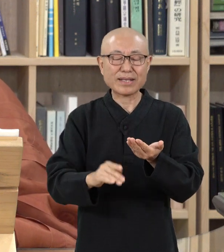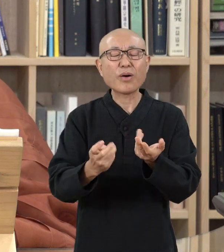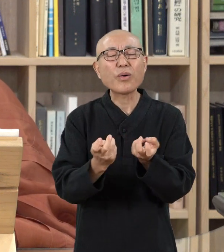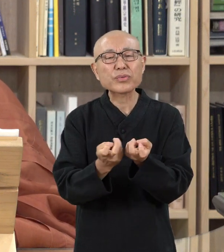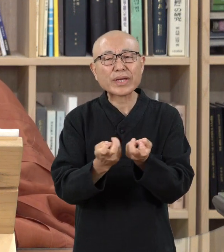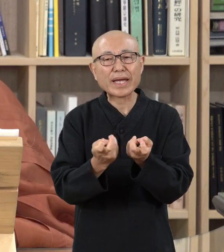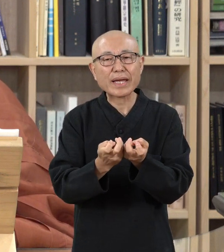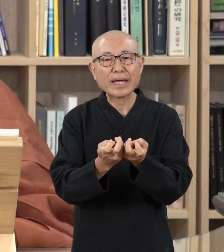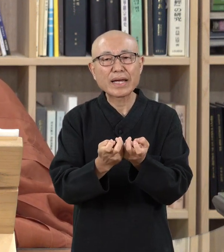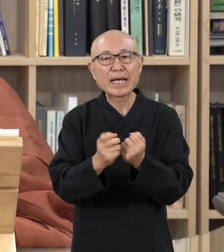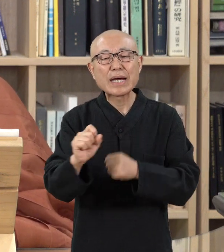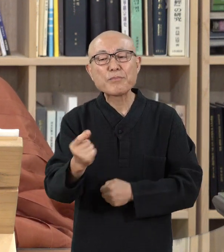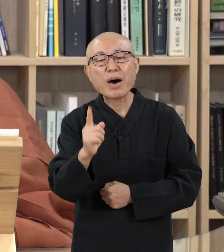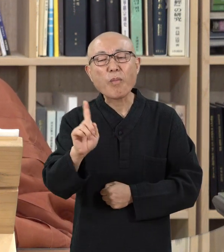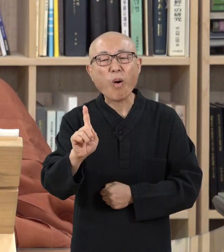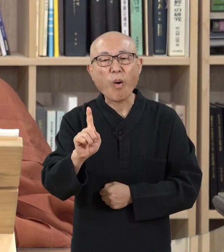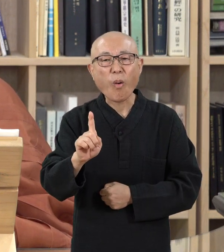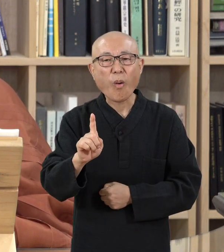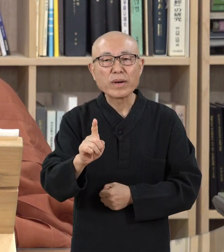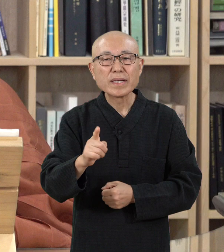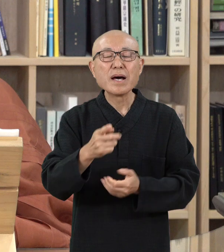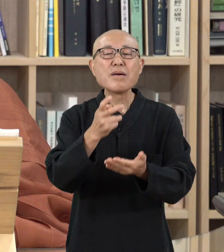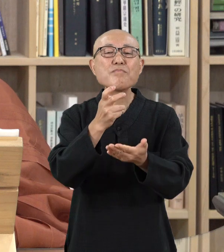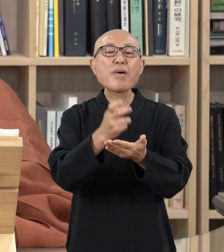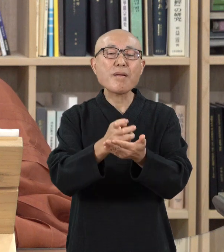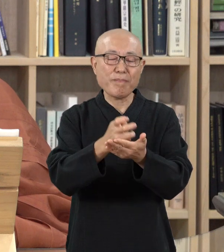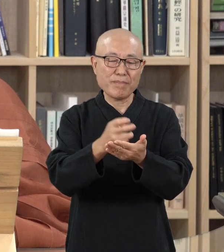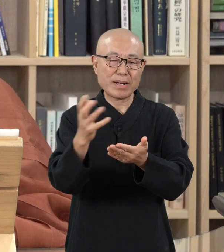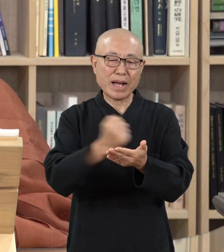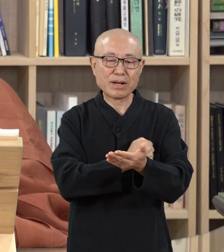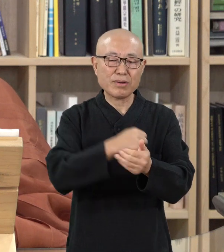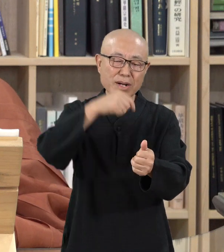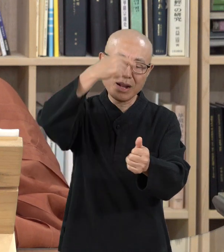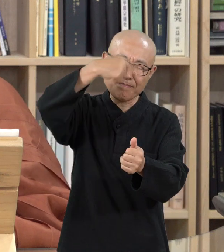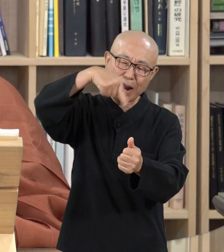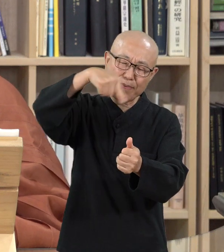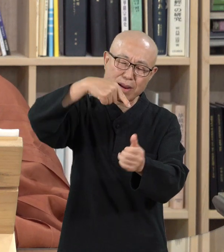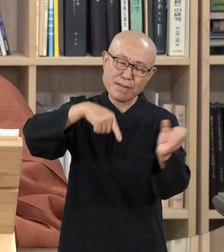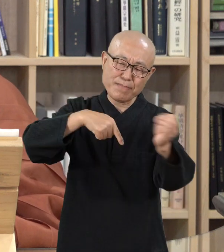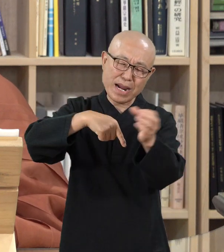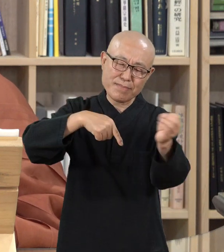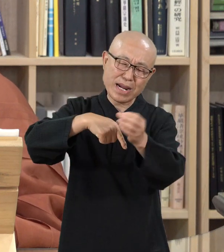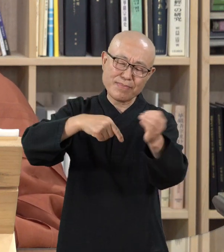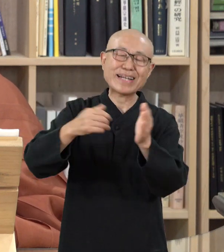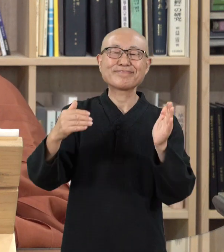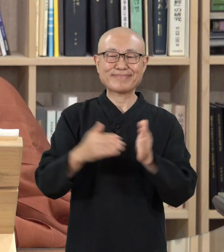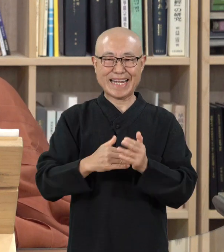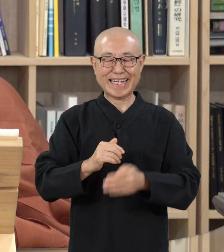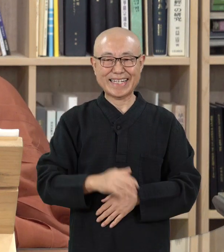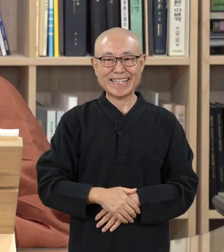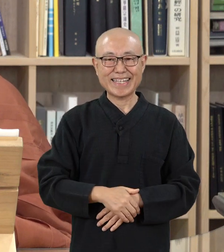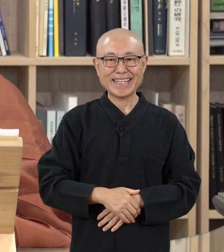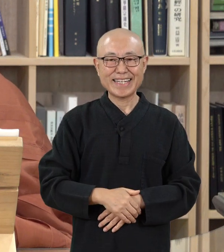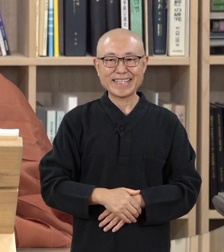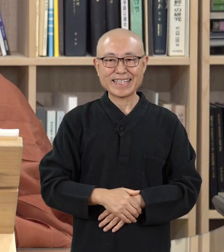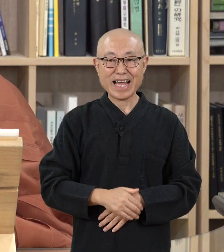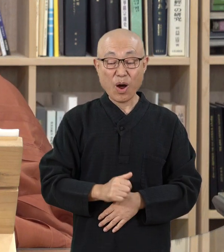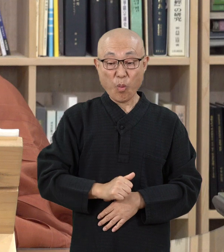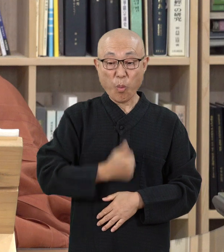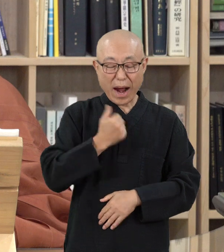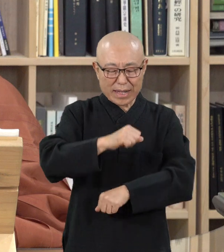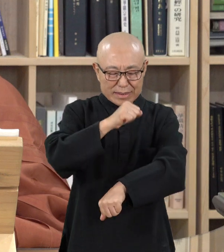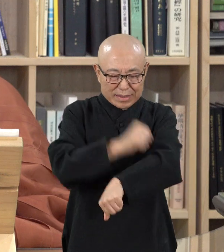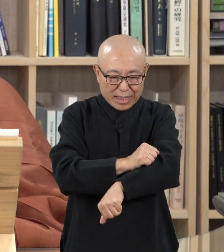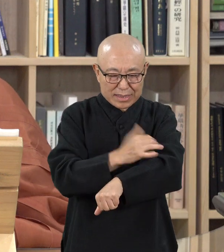아주 극렬하게 법으로서 가르침으로서 이제 말씀을 하셔요. 그래서 화를 잘